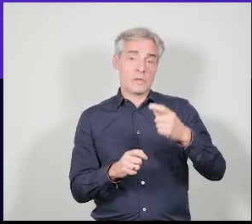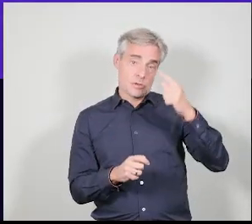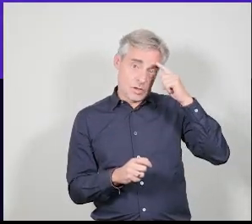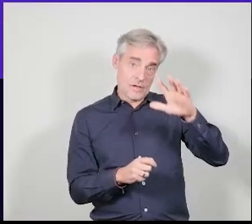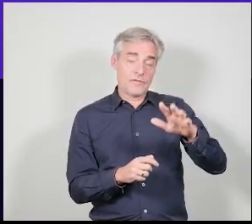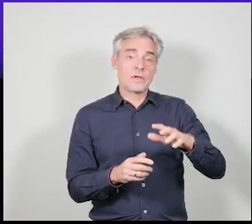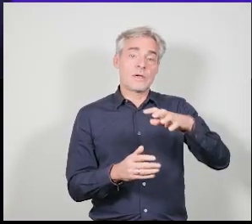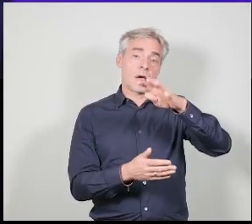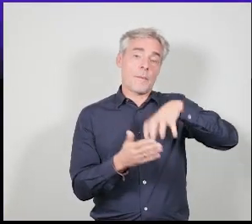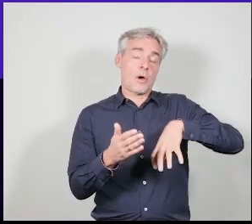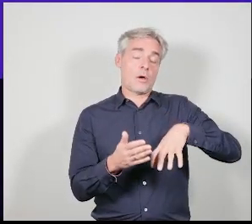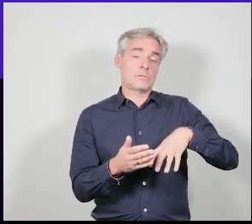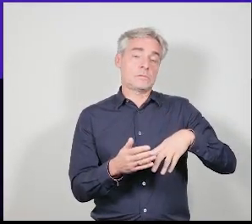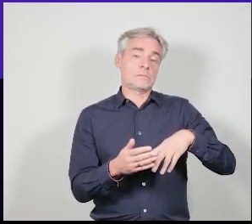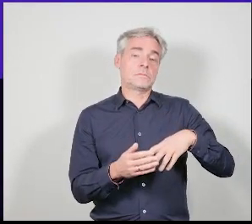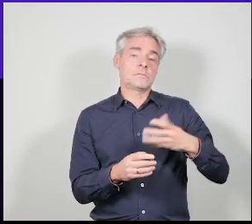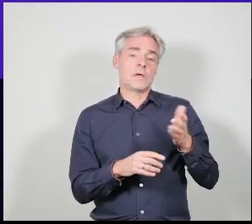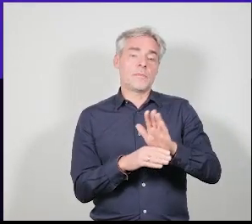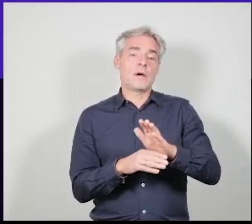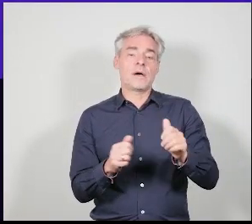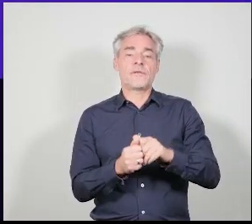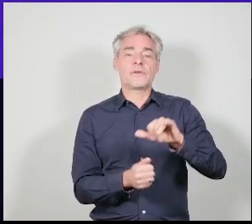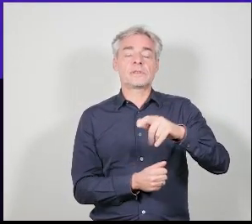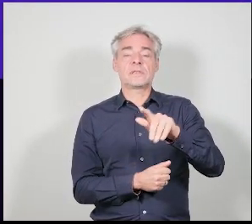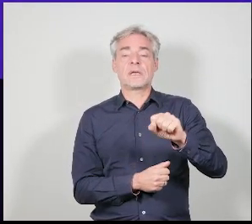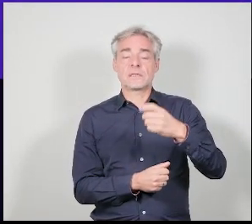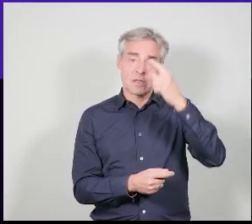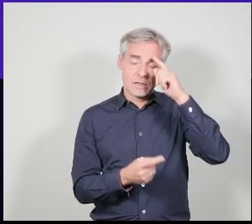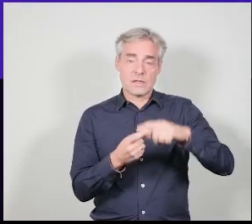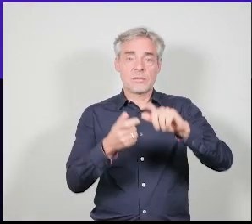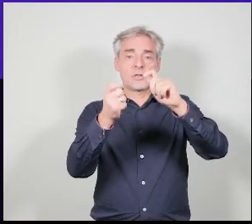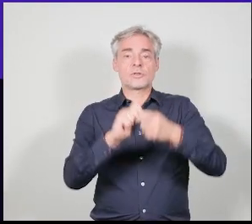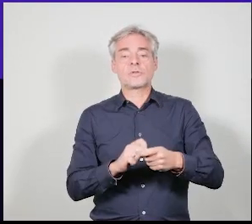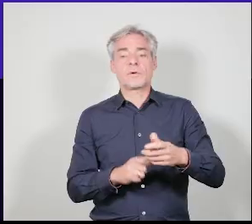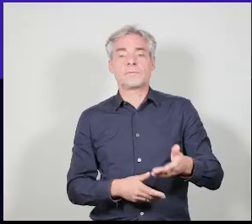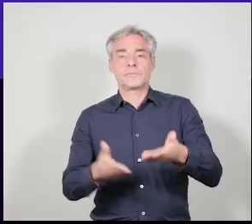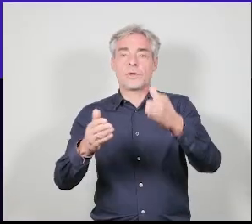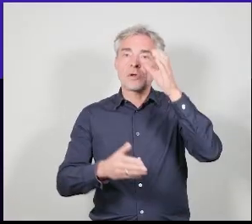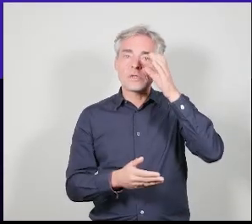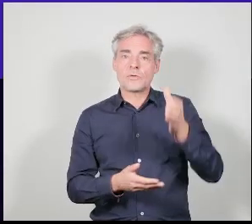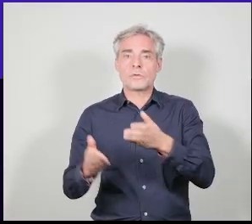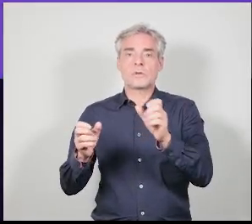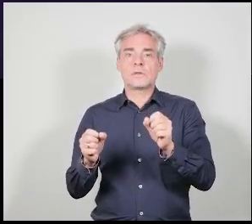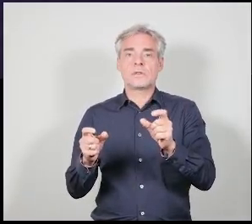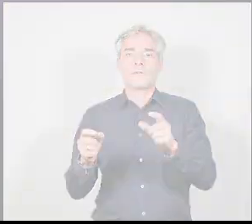sur le rapport qui avait été porté par l'IGAS sur la transformation dans le champ du handicap. On les écoute tout de suite.